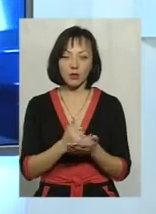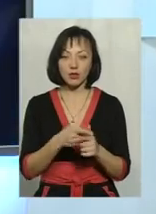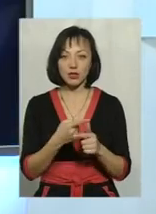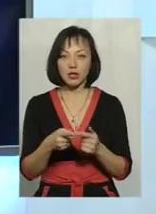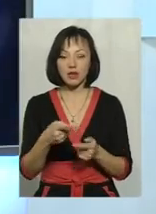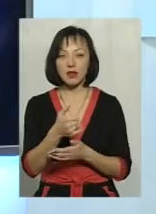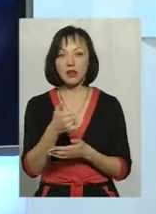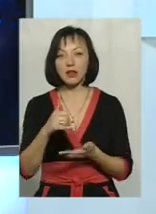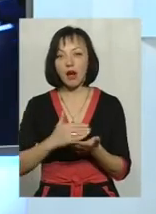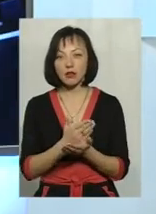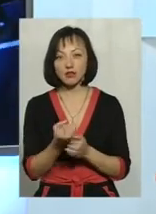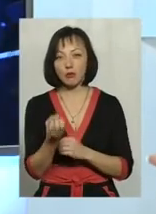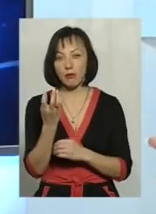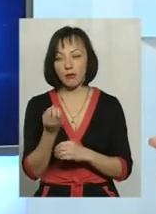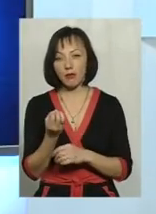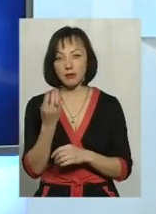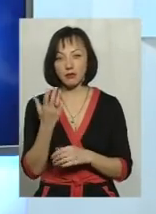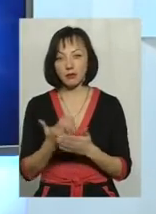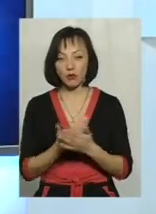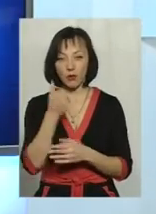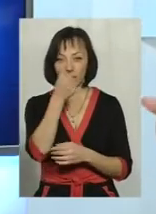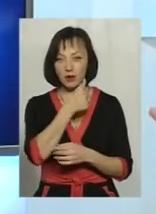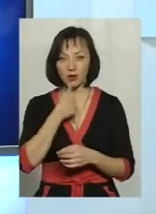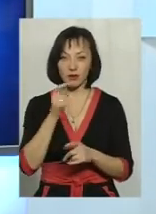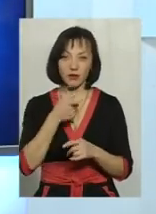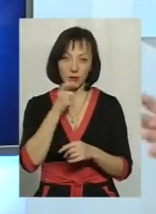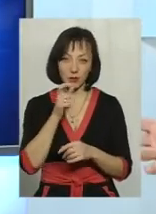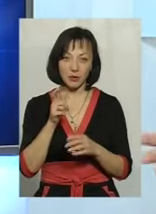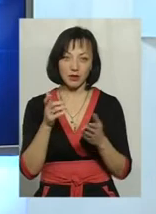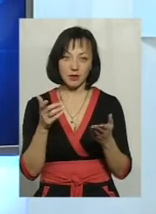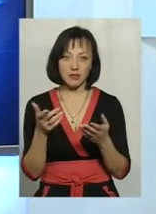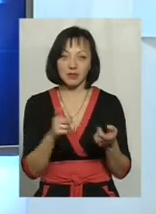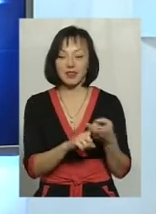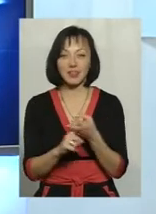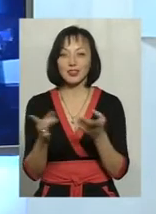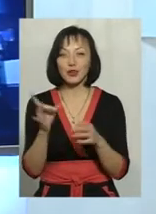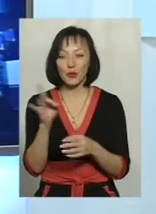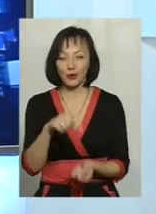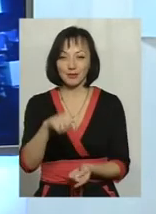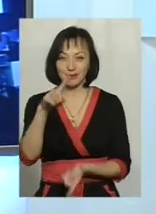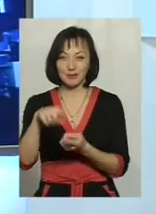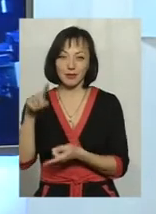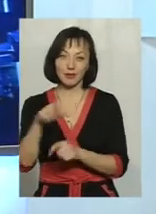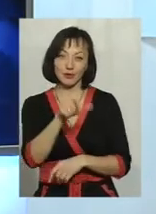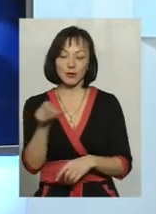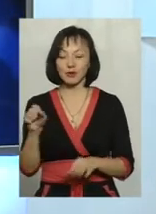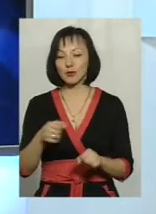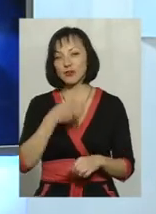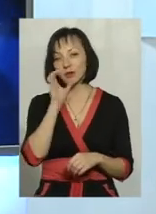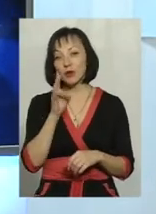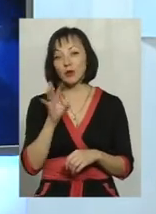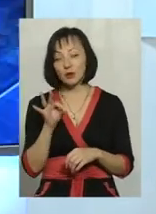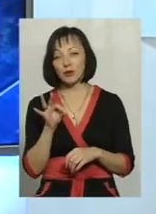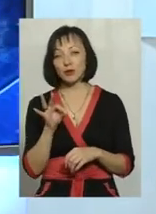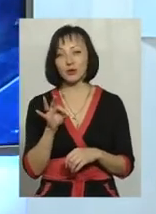якісне шампанське на Новий рік, що вона дійсно буде вип'є, ну залежно які дози там кожна людина може випити, але що